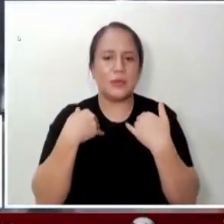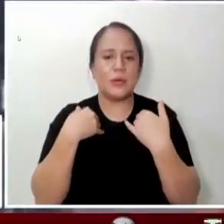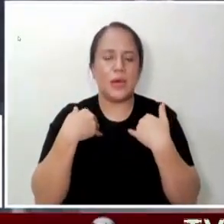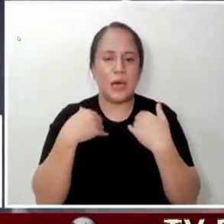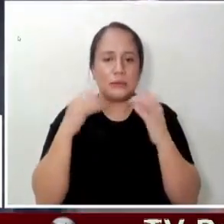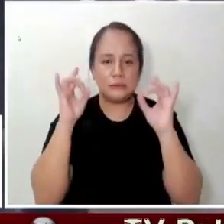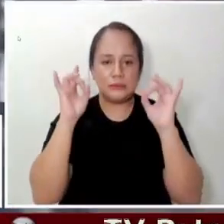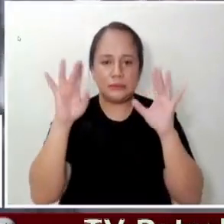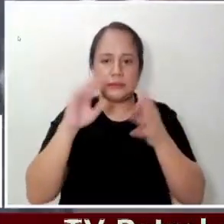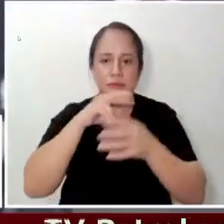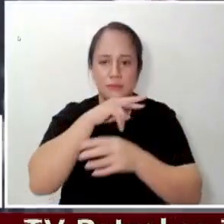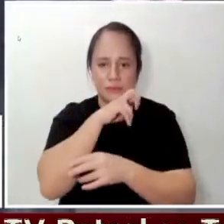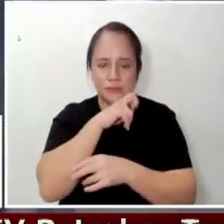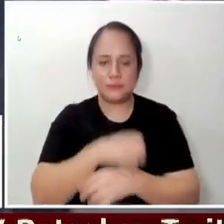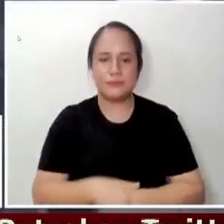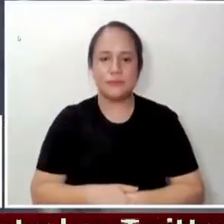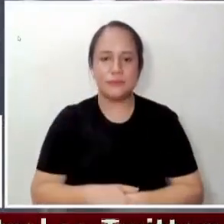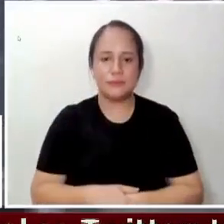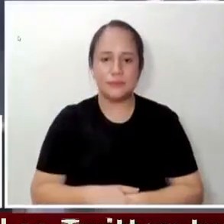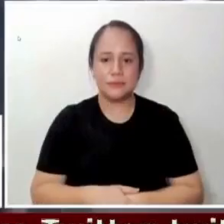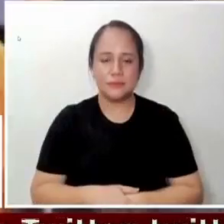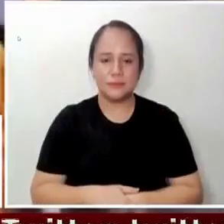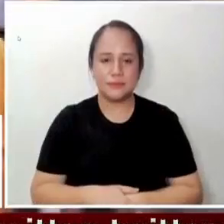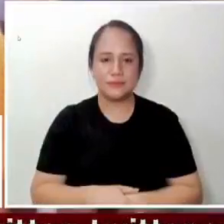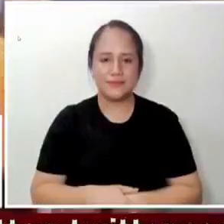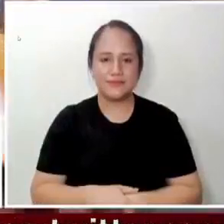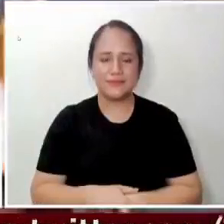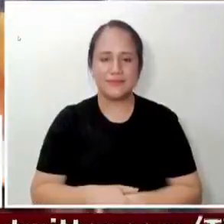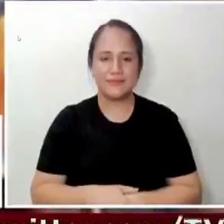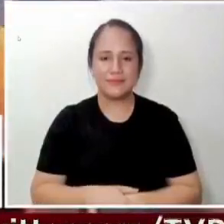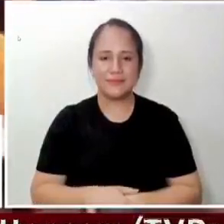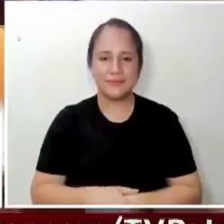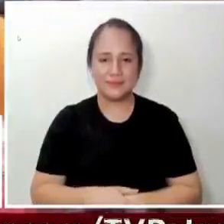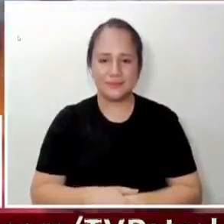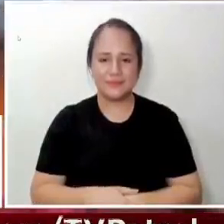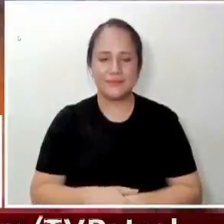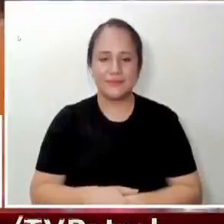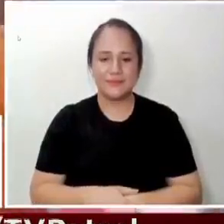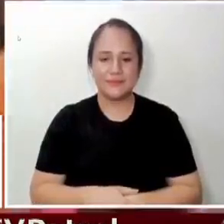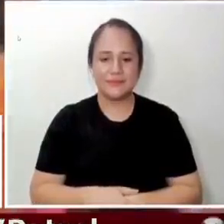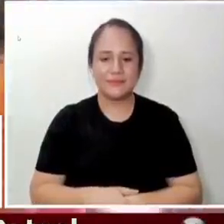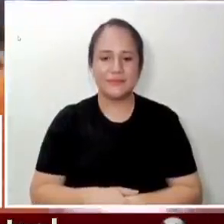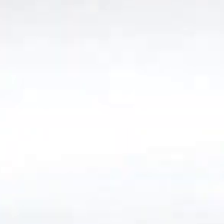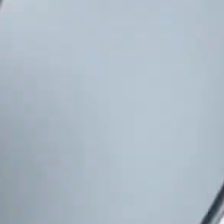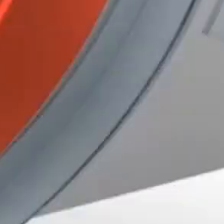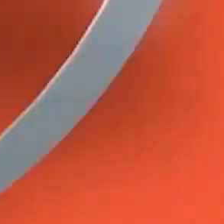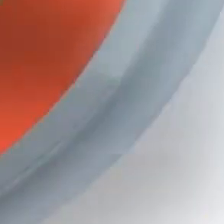banta ng virus. Rafael Bosano, ABS-CBN News.